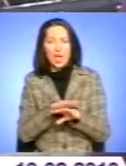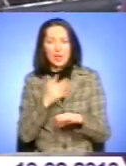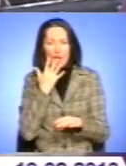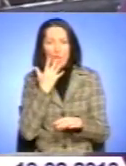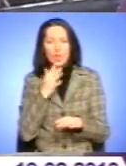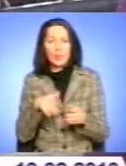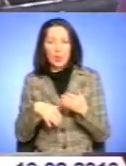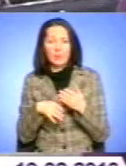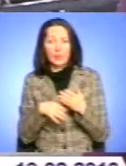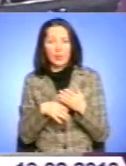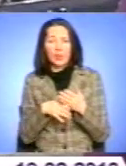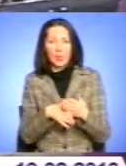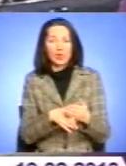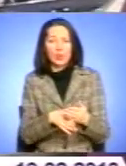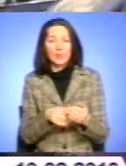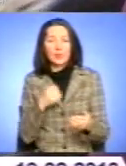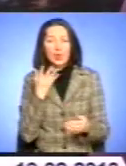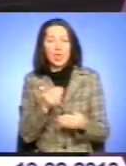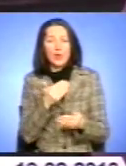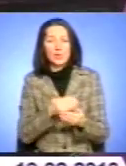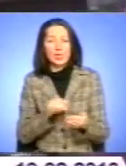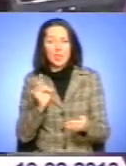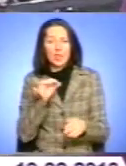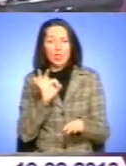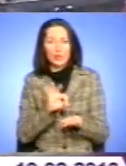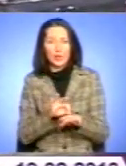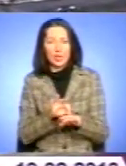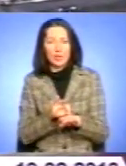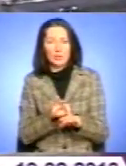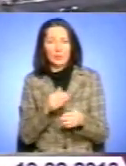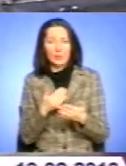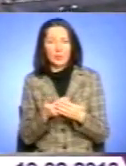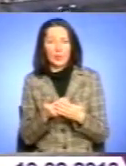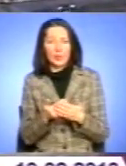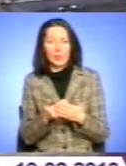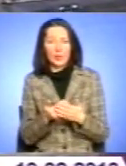народними методами. А коли ви останній раз хворіли? Ну, десь, певно.